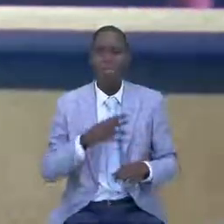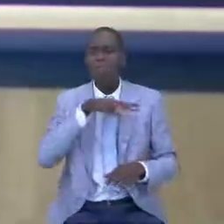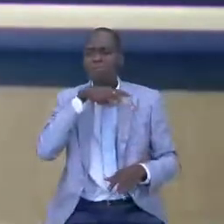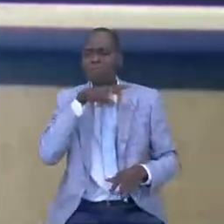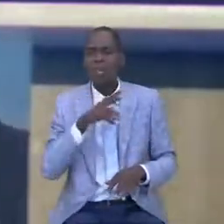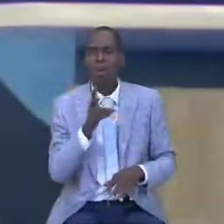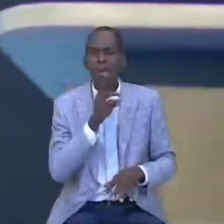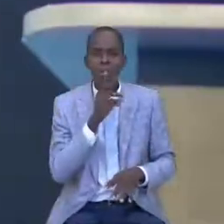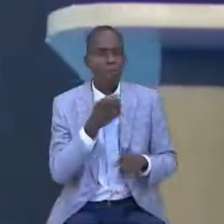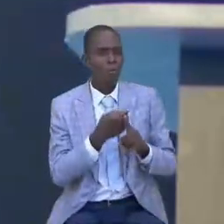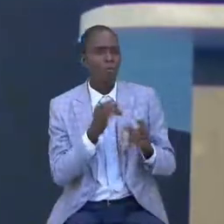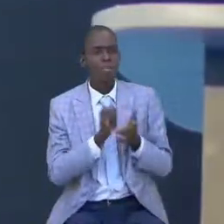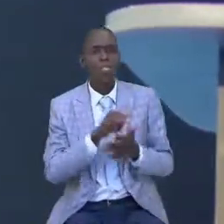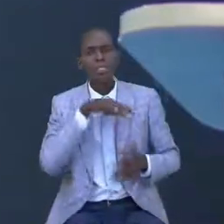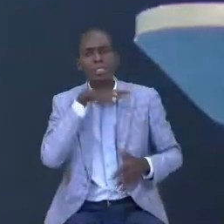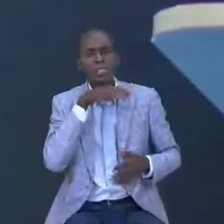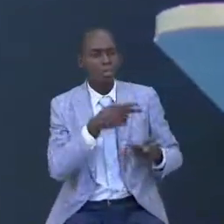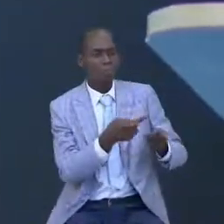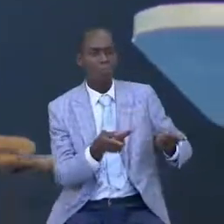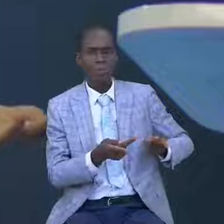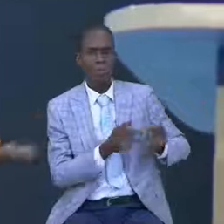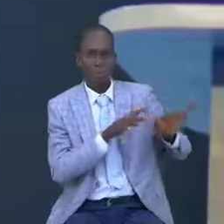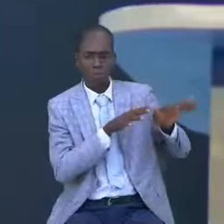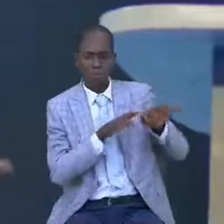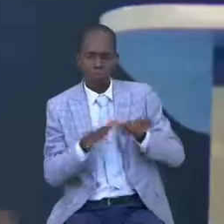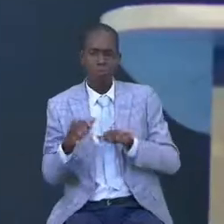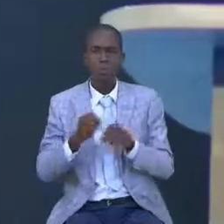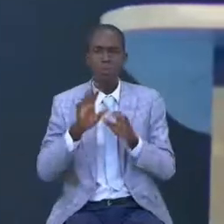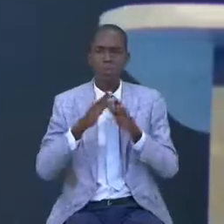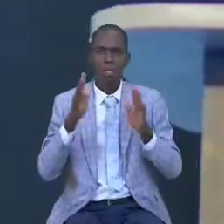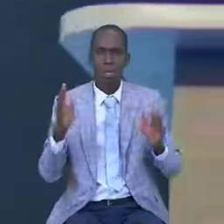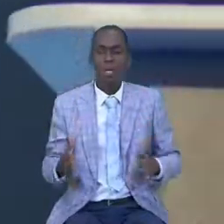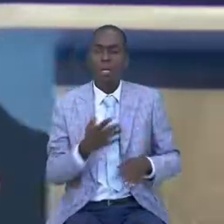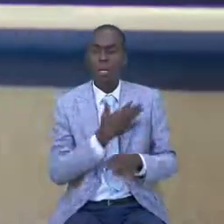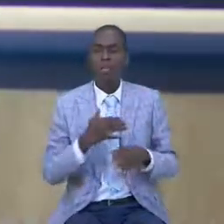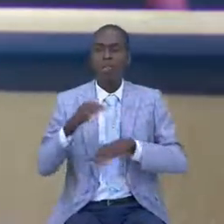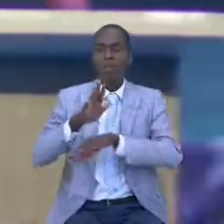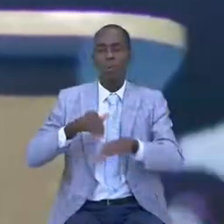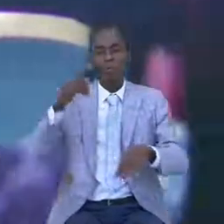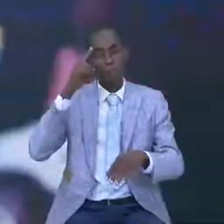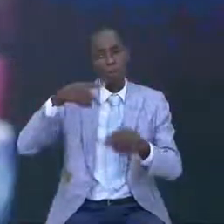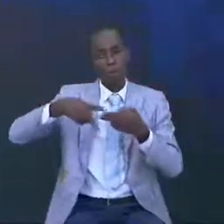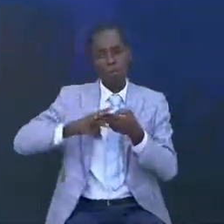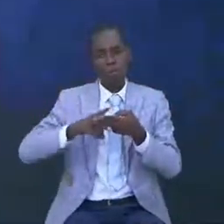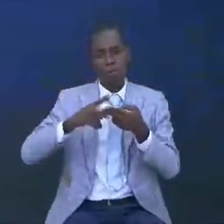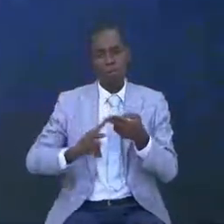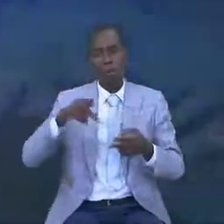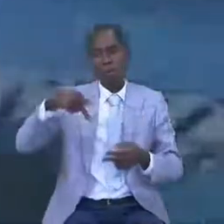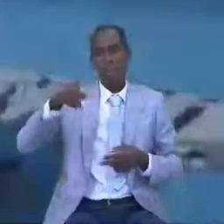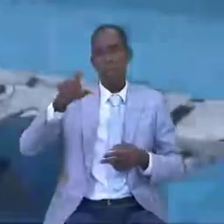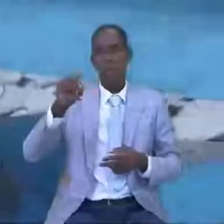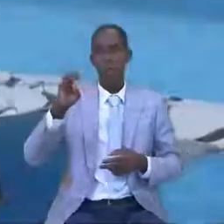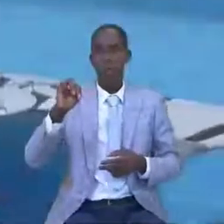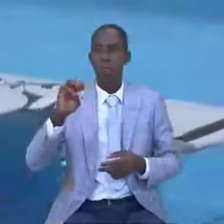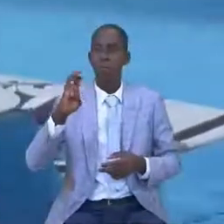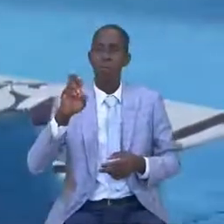maison, il y a l'eau qui remplit partout là-bas et les eaux sales remplissent, elles sont partout par terre